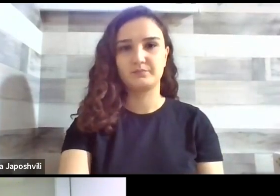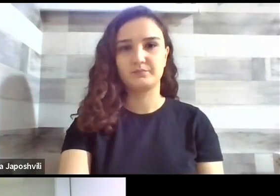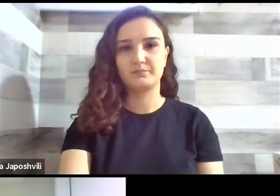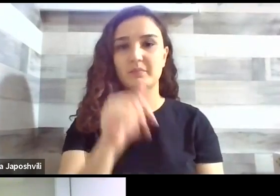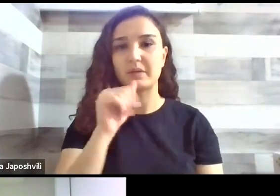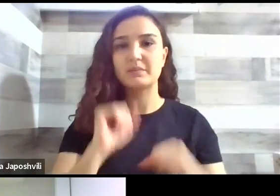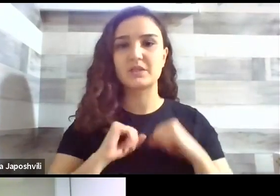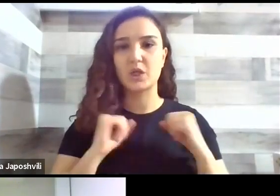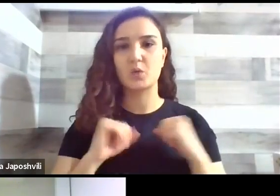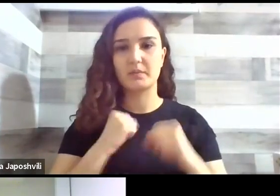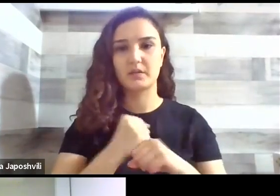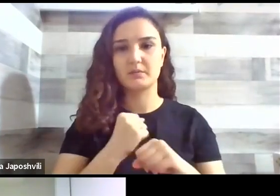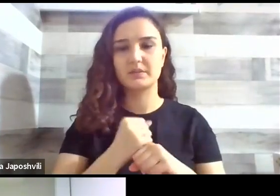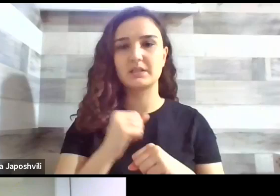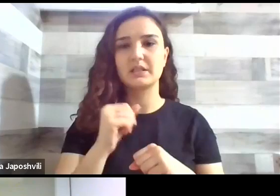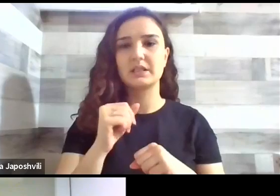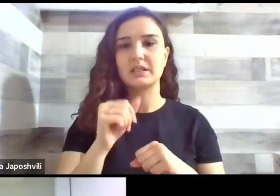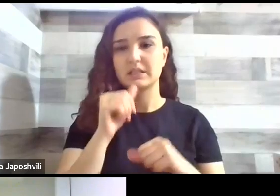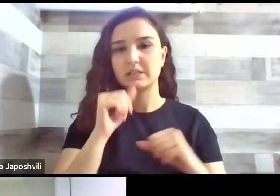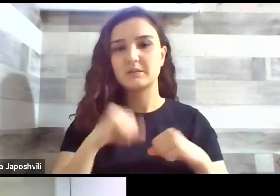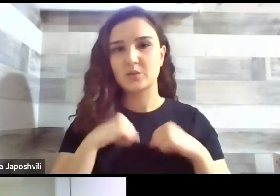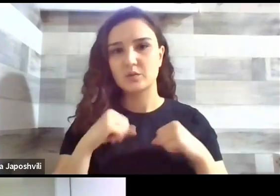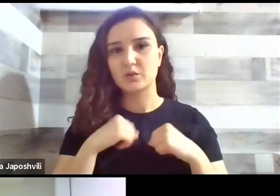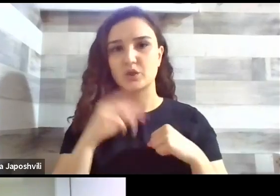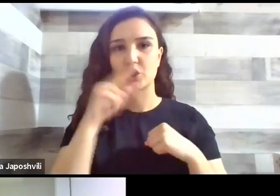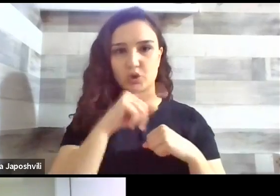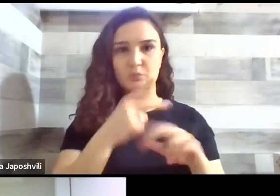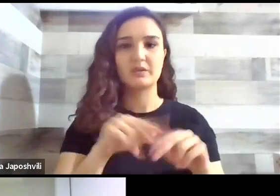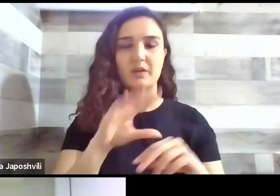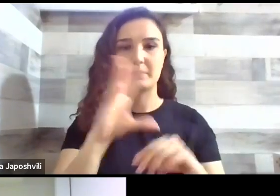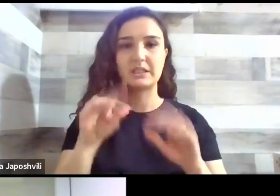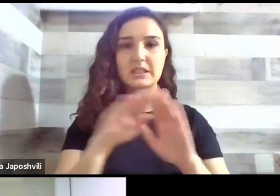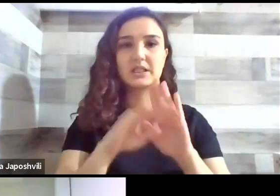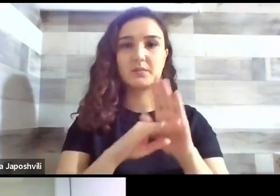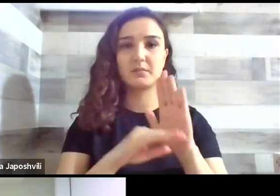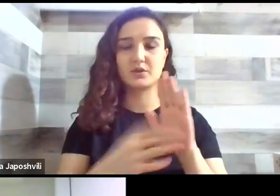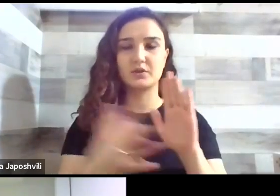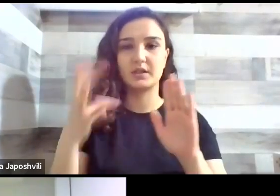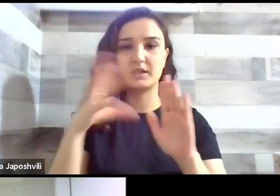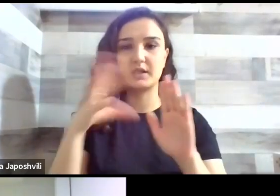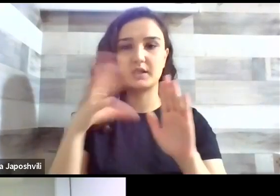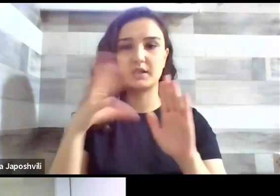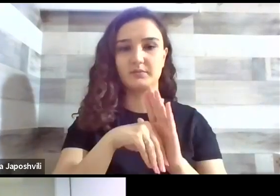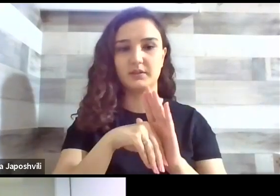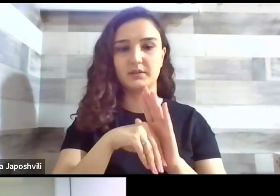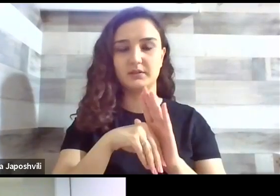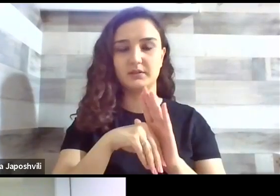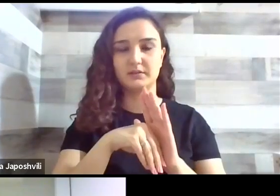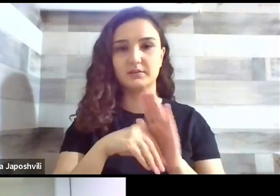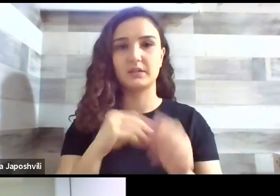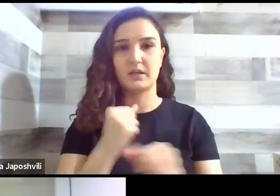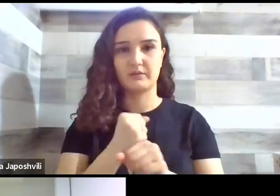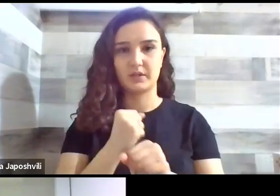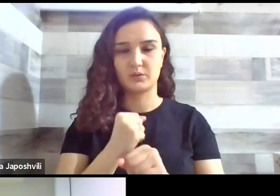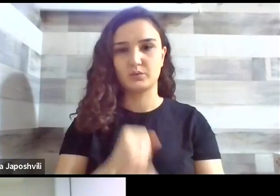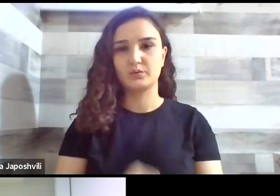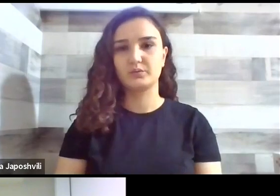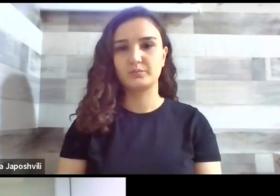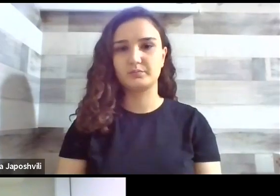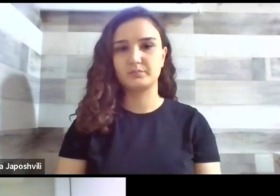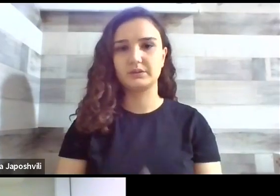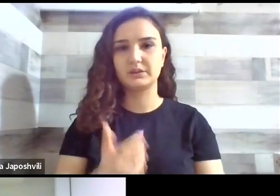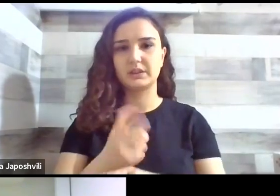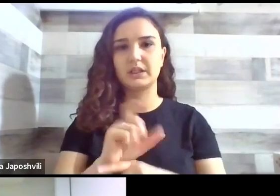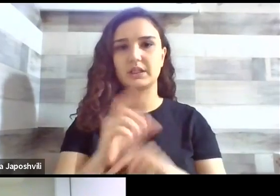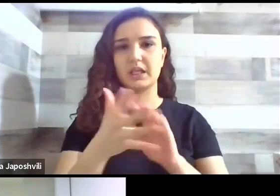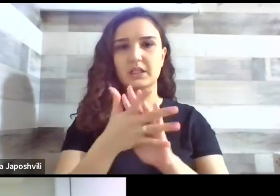მცდელობები თითისა და შეცდომის მეთოდით, რომ ეს ყველაფერი გარკვეულ სისტემაში მოვიყვანოთ და თანმიმდევრული გავხატოთ. Და ძალიან